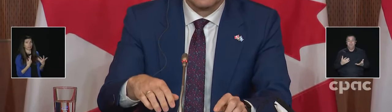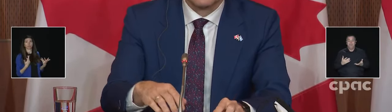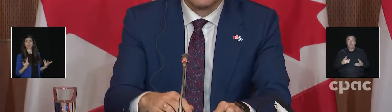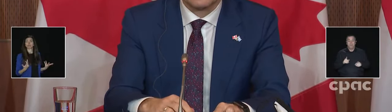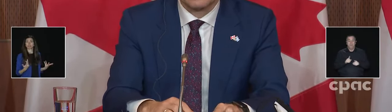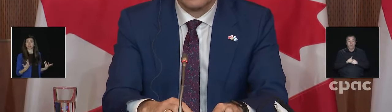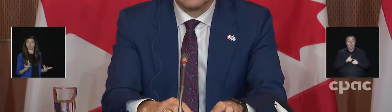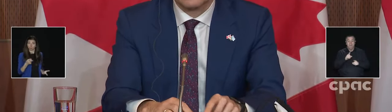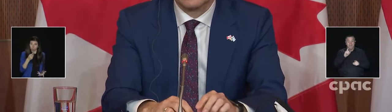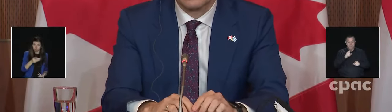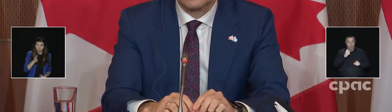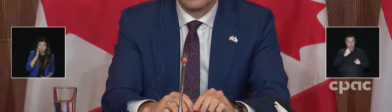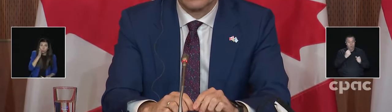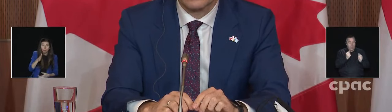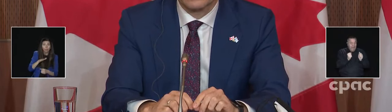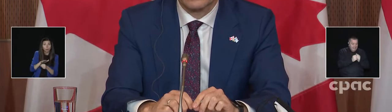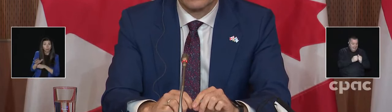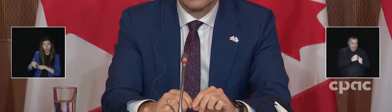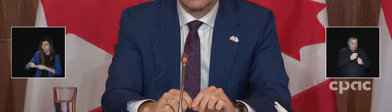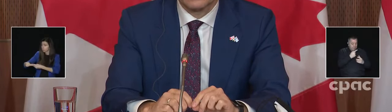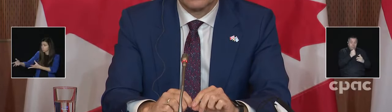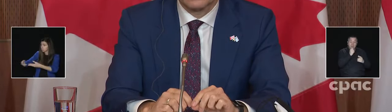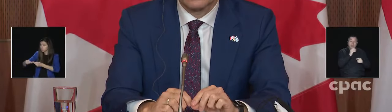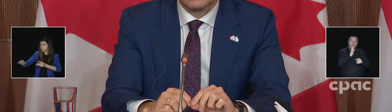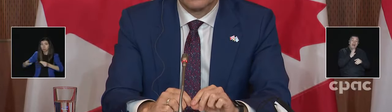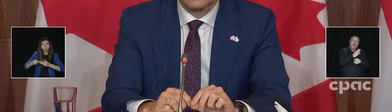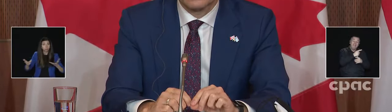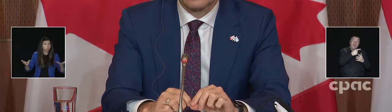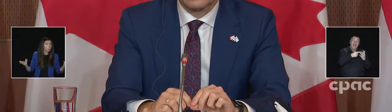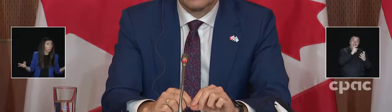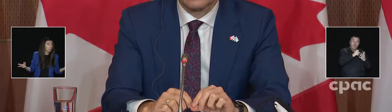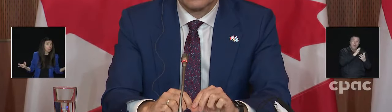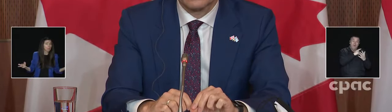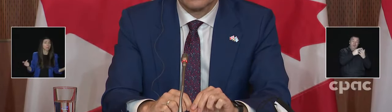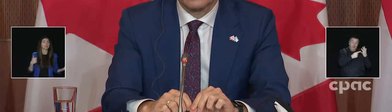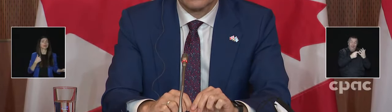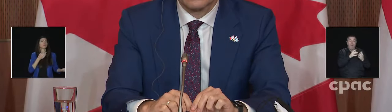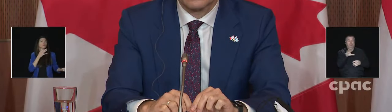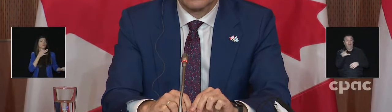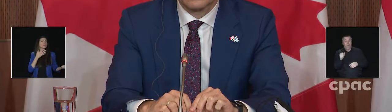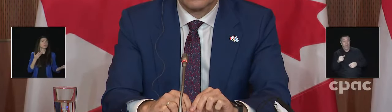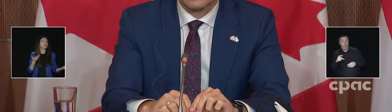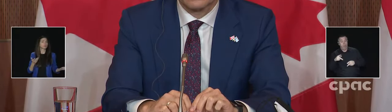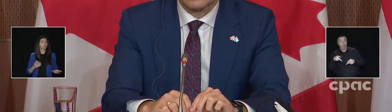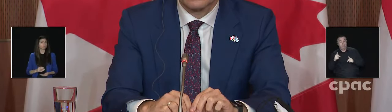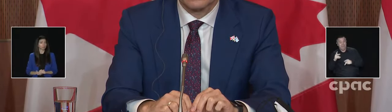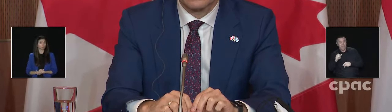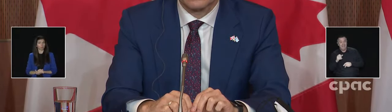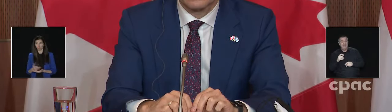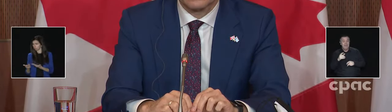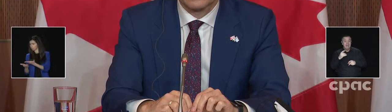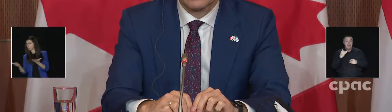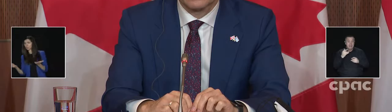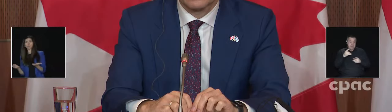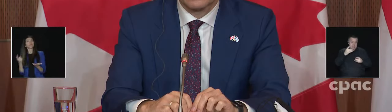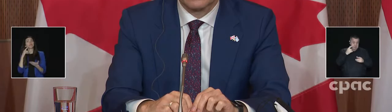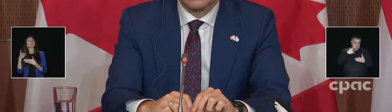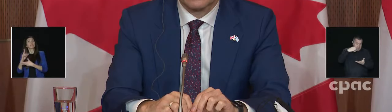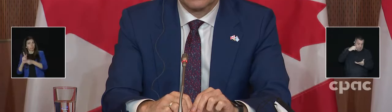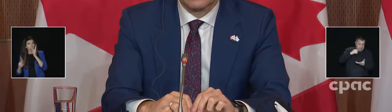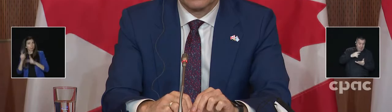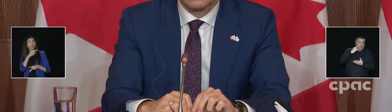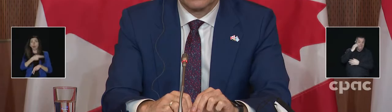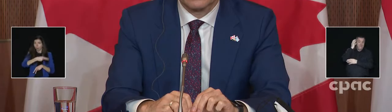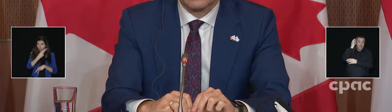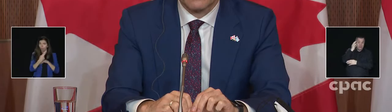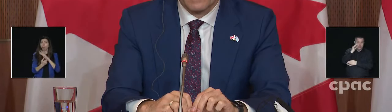les conditions concomitantes là, dont on nous a fait part. Est-ce que c'est dans les plans, ça, d'avoir une distribution possible pour l'ensemble de la population, nonobstant